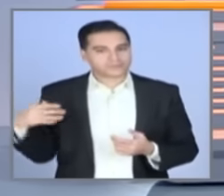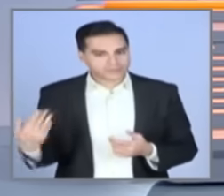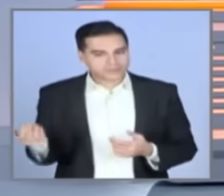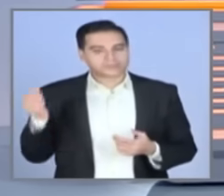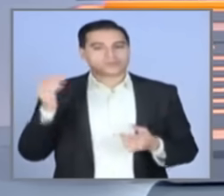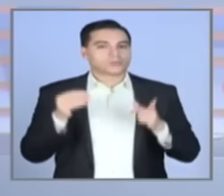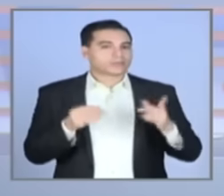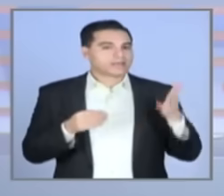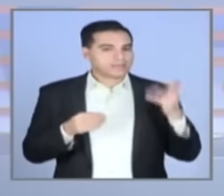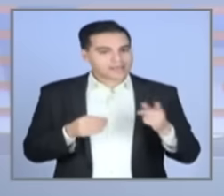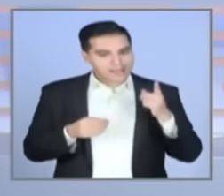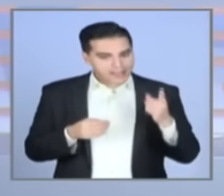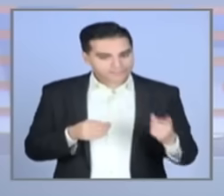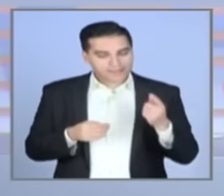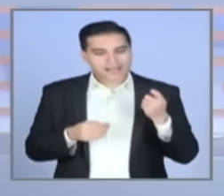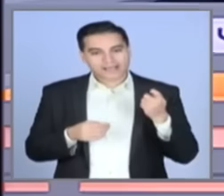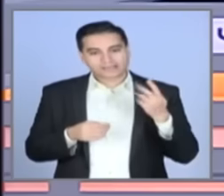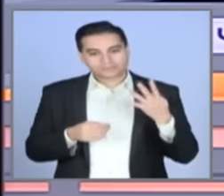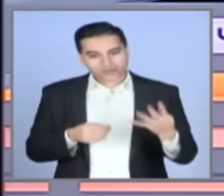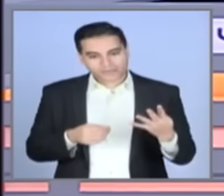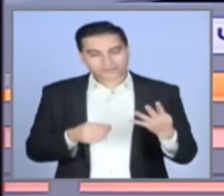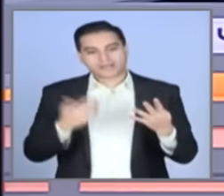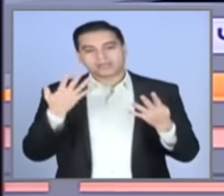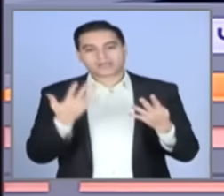بقيتوا 85. أستاذ يحيى كنتوا كام؟